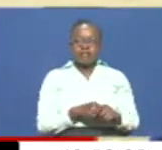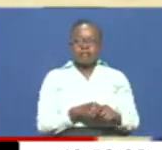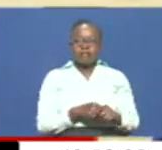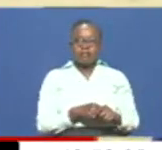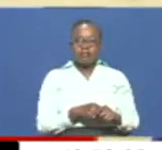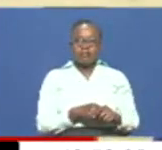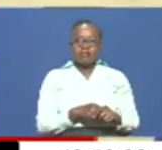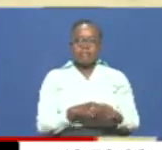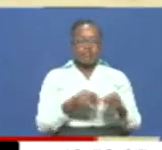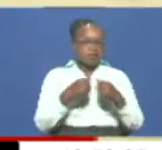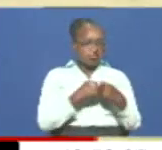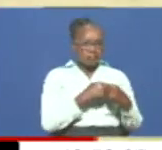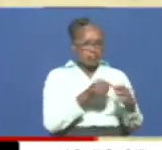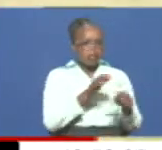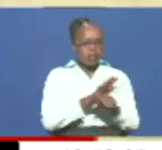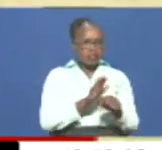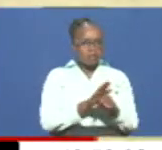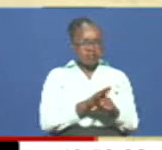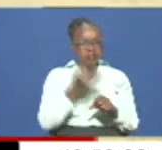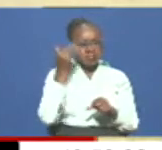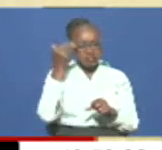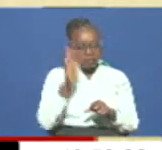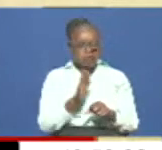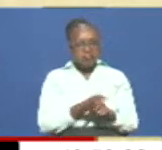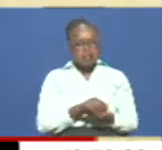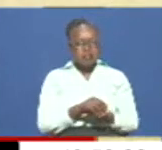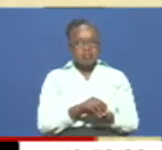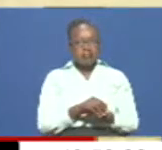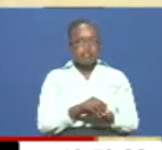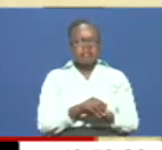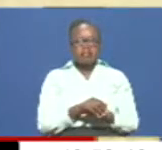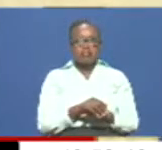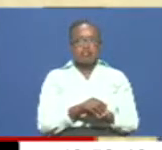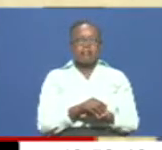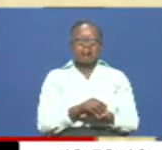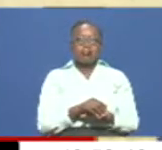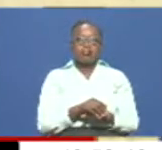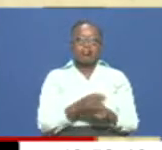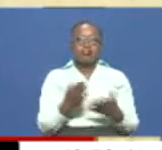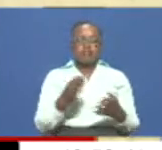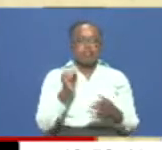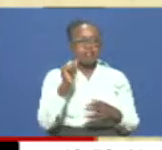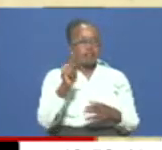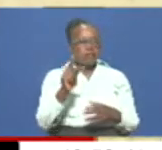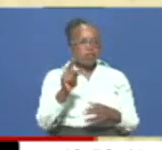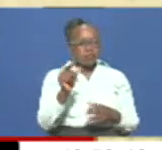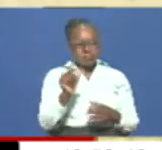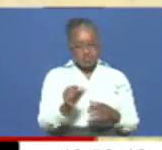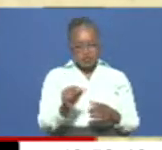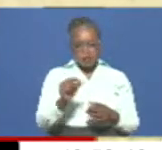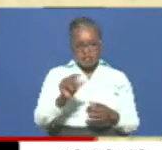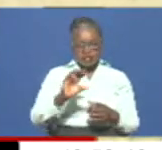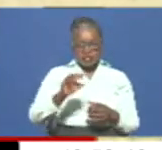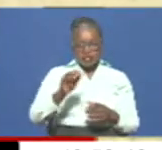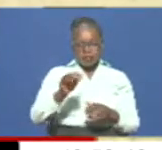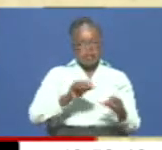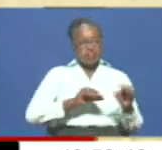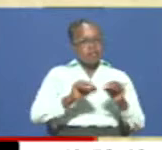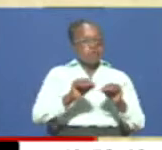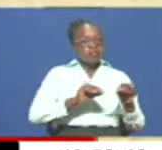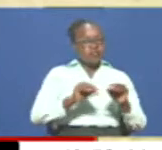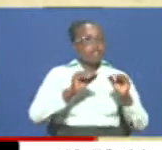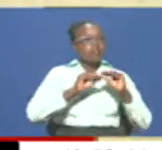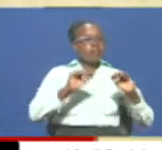a lot of challenges ambayo tuwezi tukasema. So ikiendelea ni vyema ikileta kila counties at least waweze kutufundisha na kutuelimisha ili